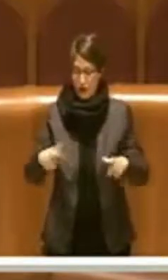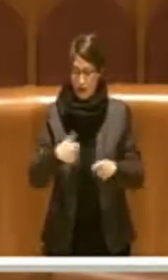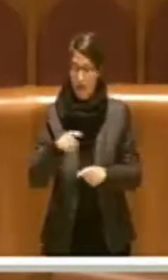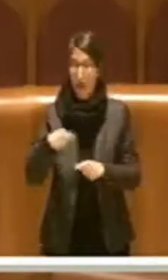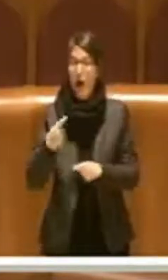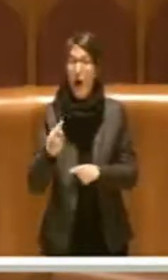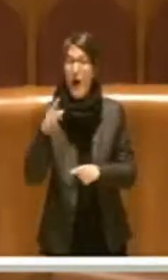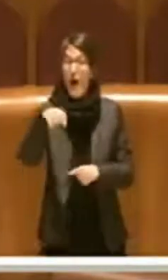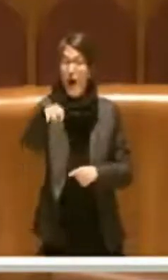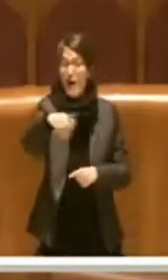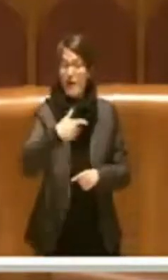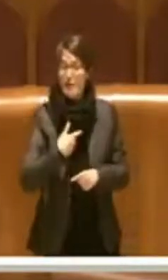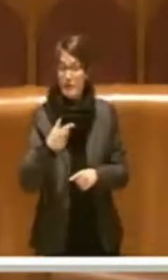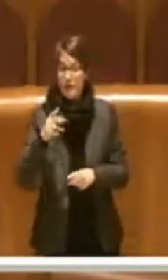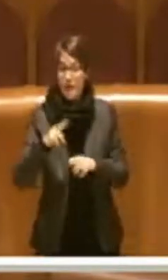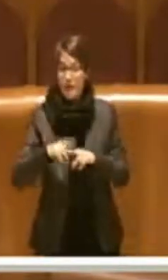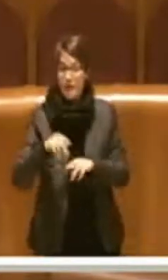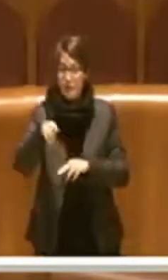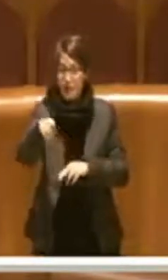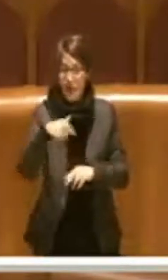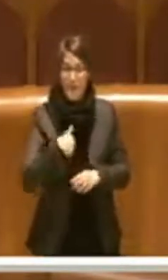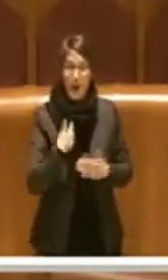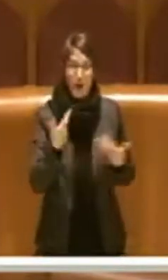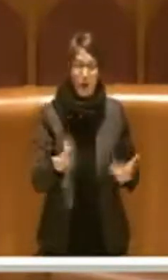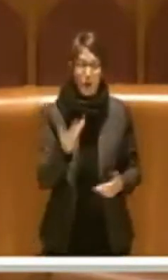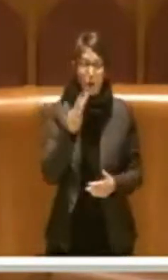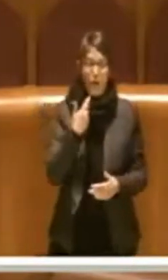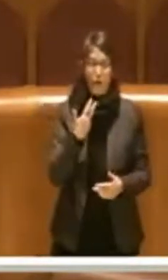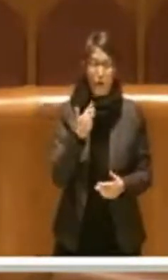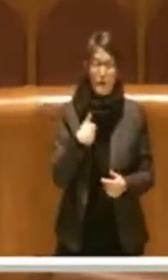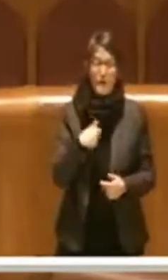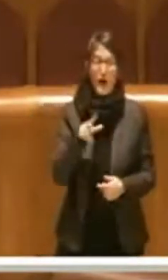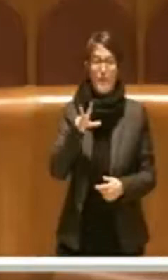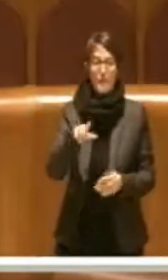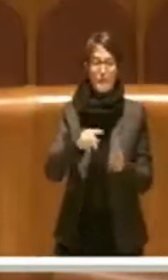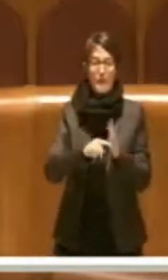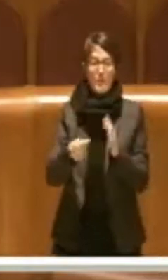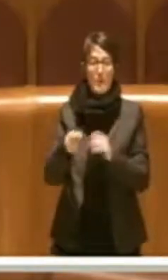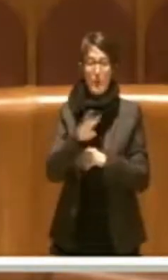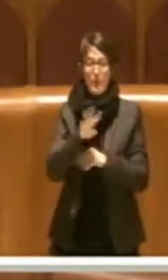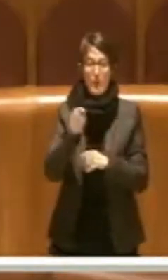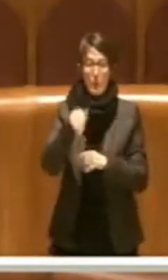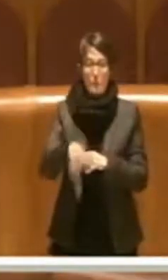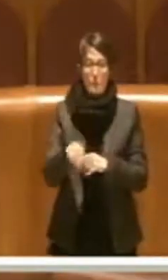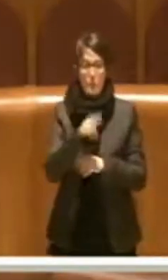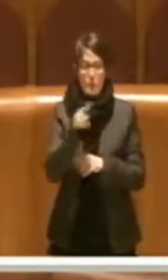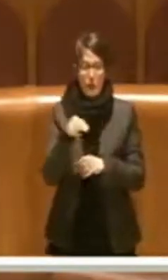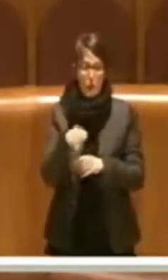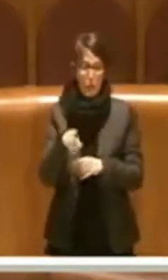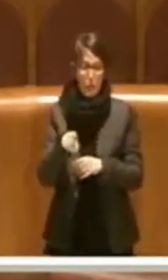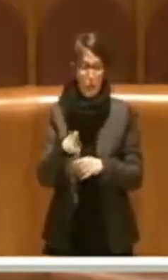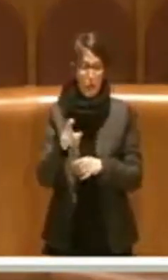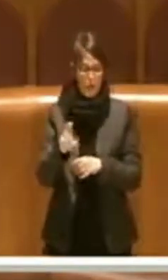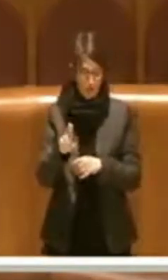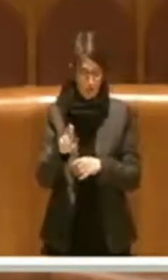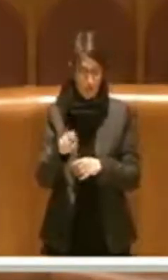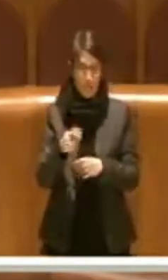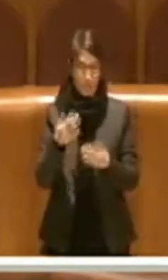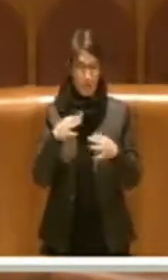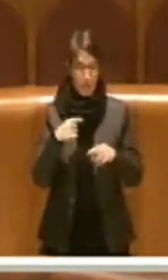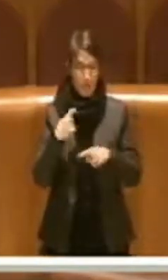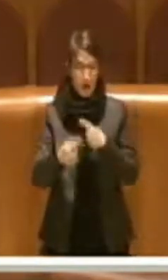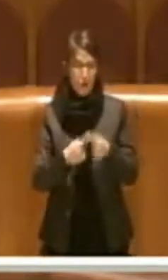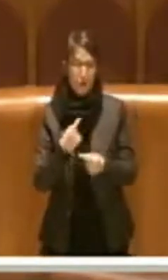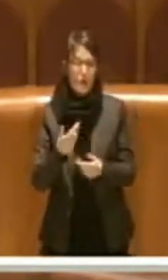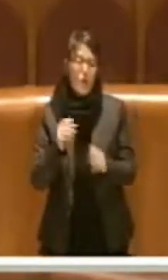che questi 3.400.000 euro ancora presenti nel PRU siano impiegati per rendere via di Selva Candida un